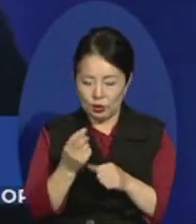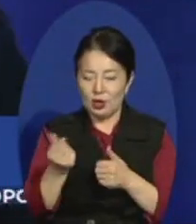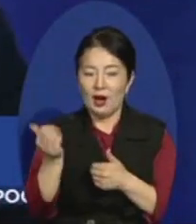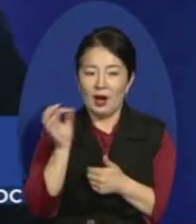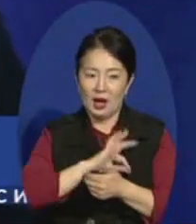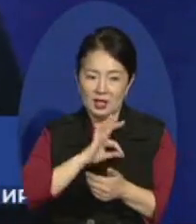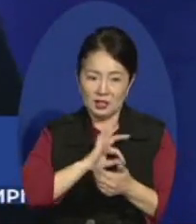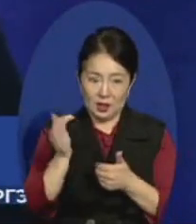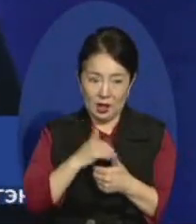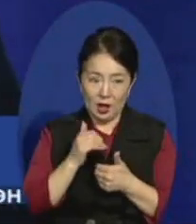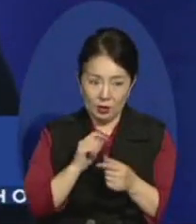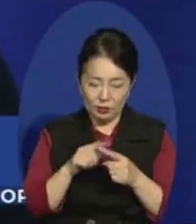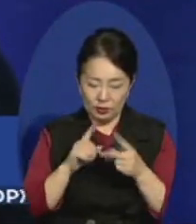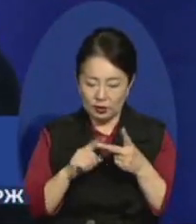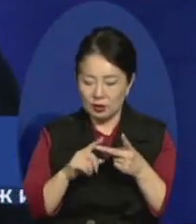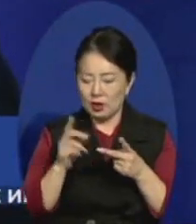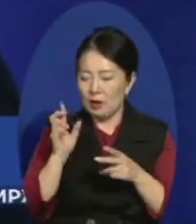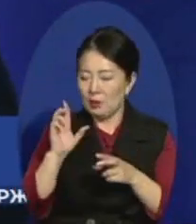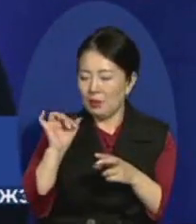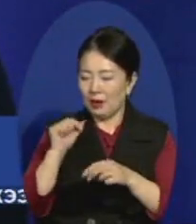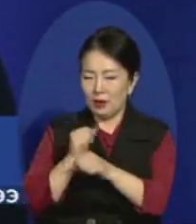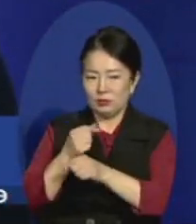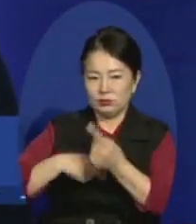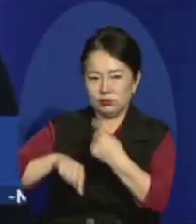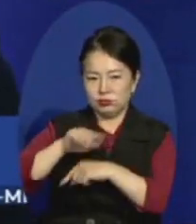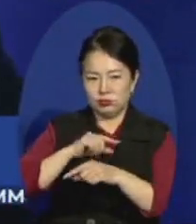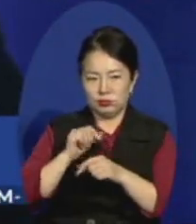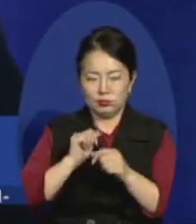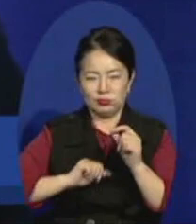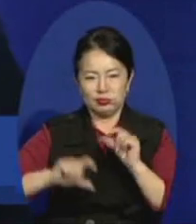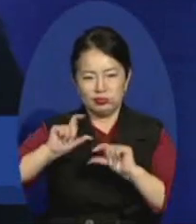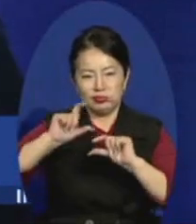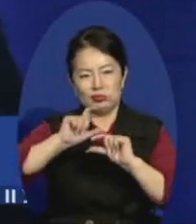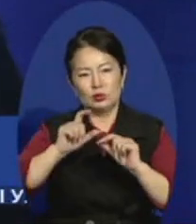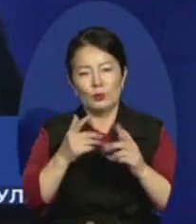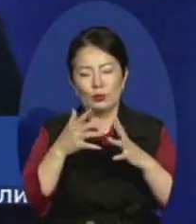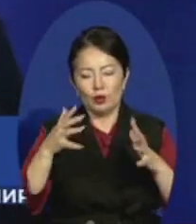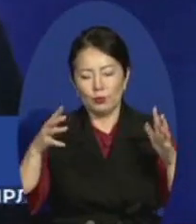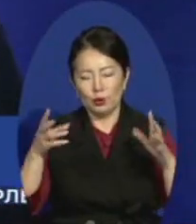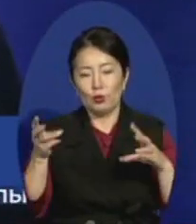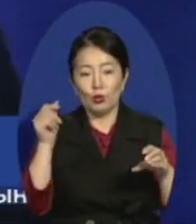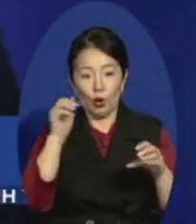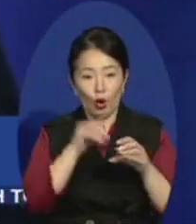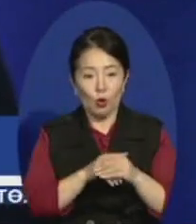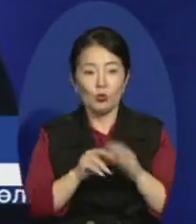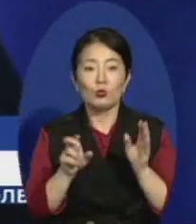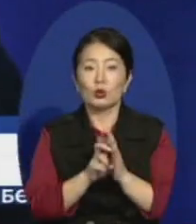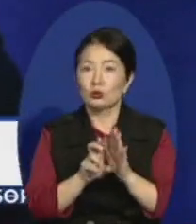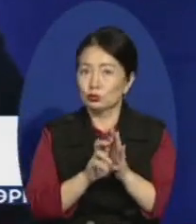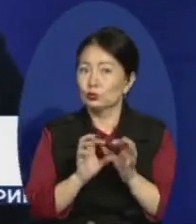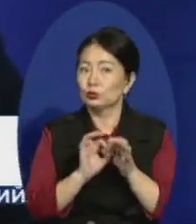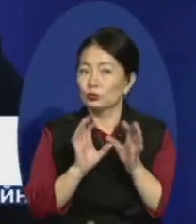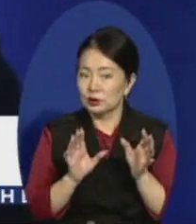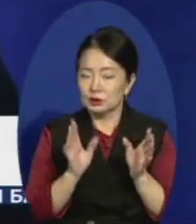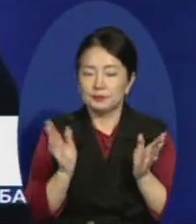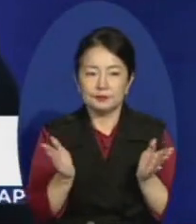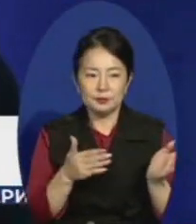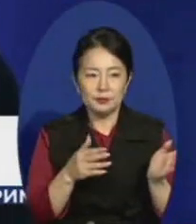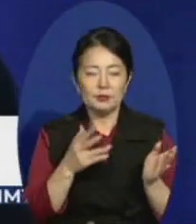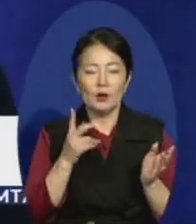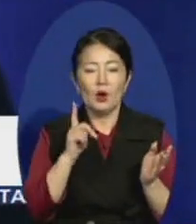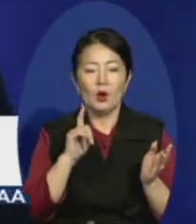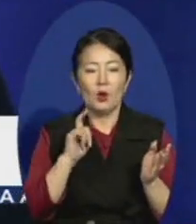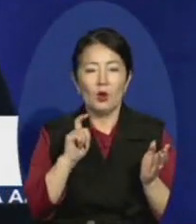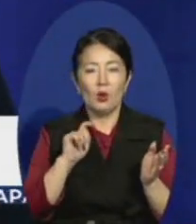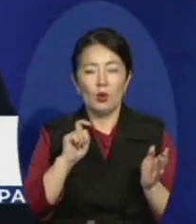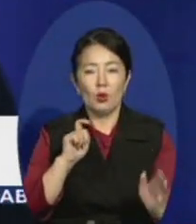банк үйл ажиллагаа сайн явуул хувьцааны үн ханш юусэн. Тэгэхээр ханшны зүрхнээс ашиг олж болно гэдэг ийм том том хөрөнгө оруулалтын боломжууд бий болно. Нөгөө тэгүр юу гэхээр